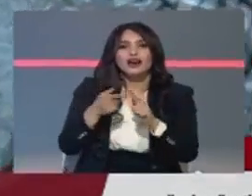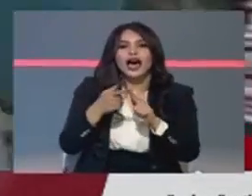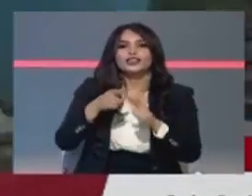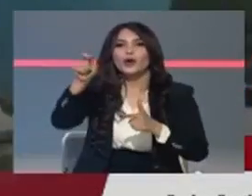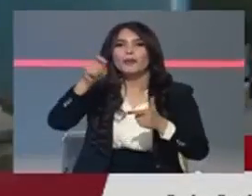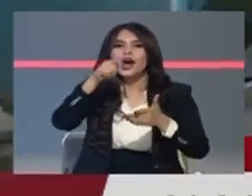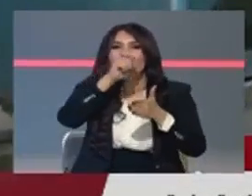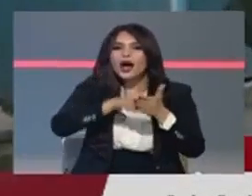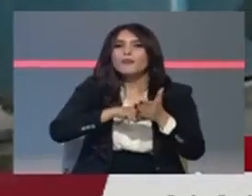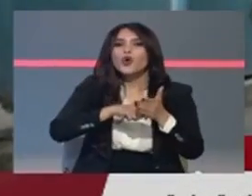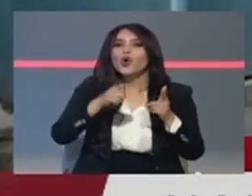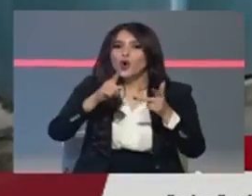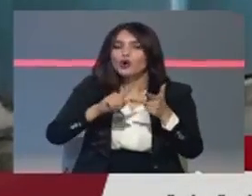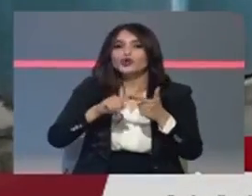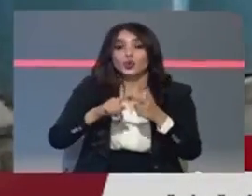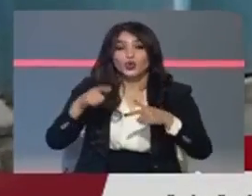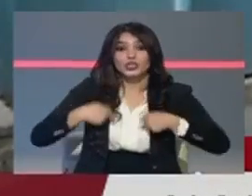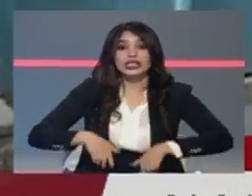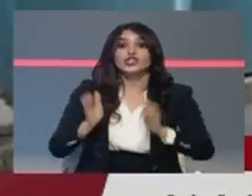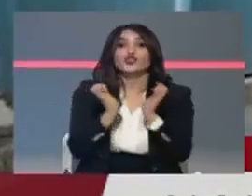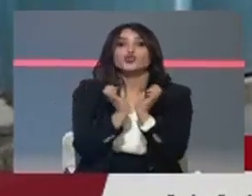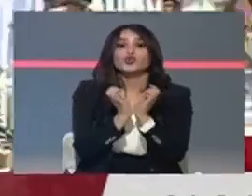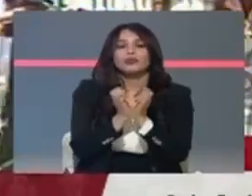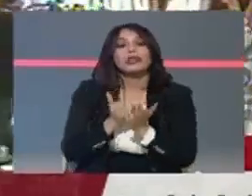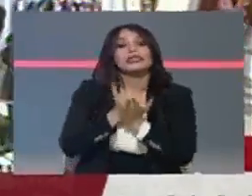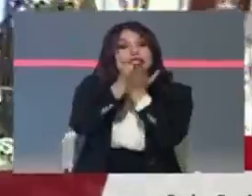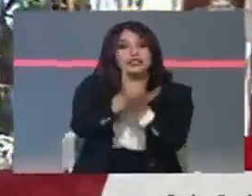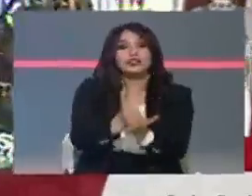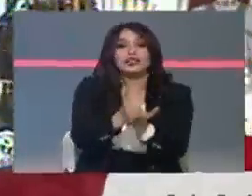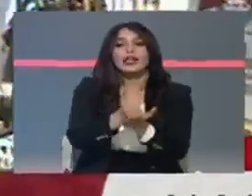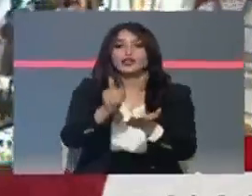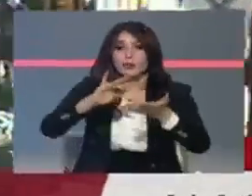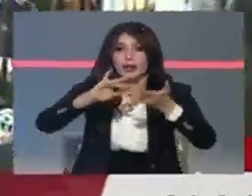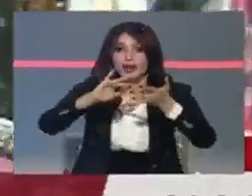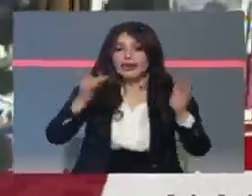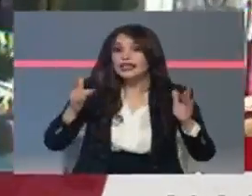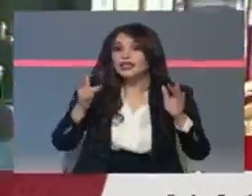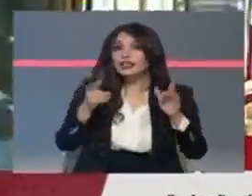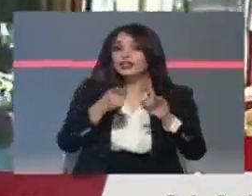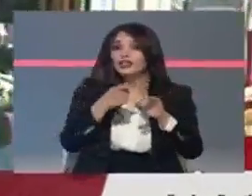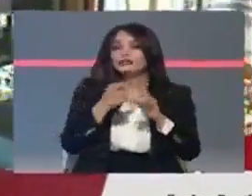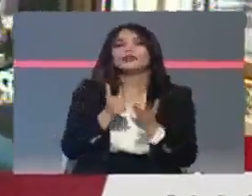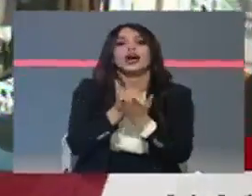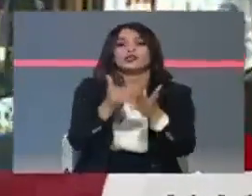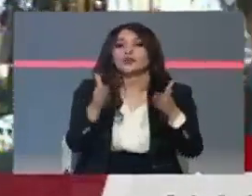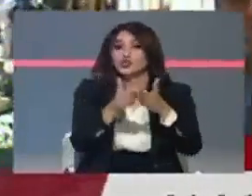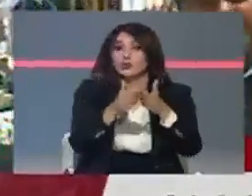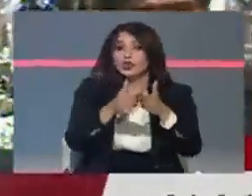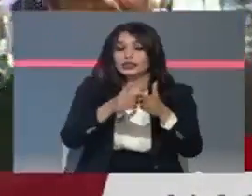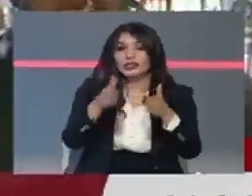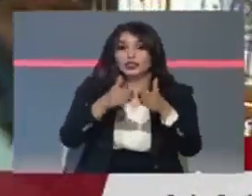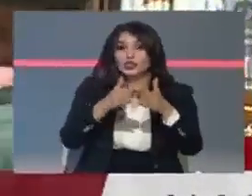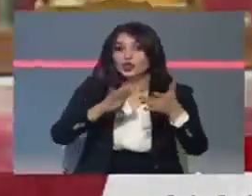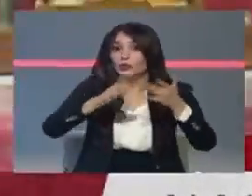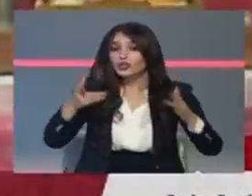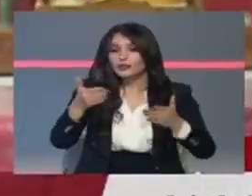الجبائي، وزارة الشؤون الاجتماعية ستضع على ذمتهم منصة إلكترونية لتقديم طلباتهم في الحصول